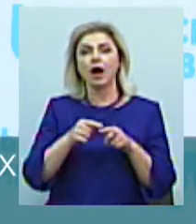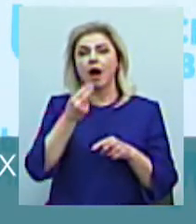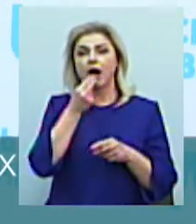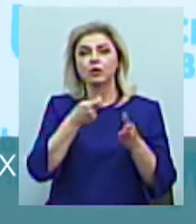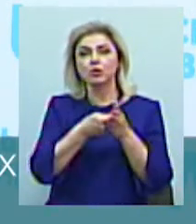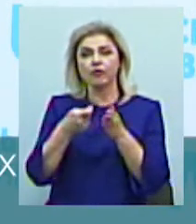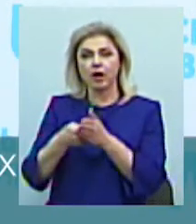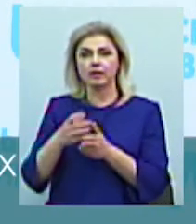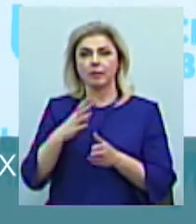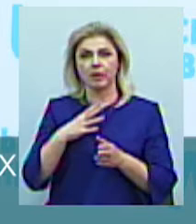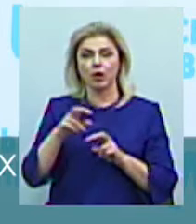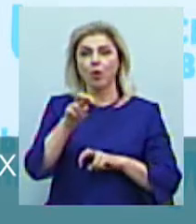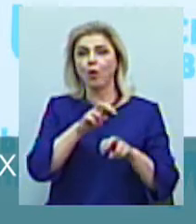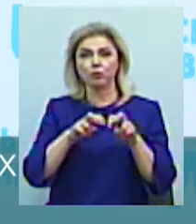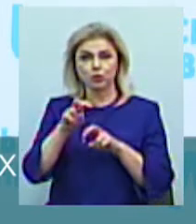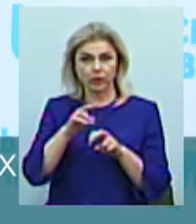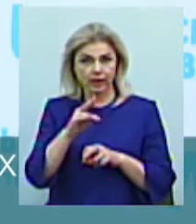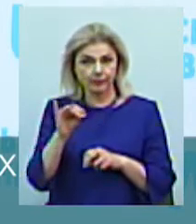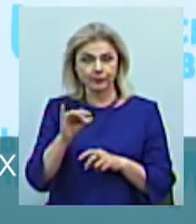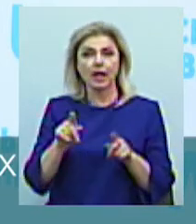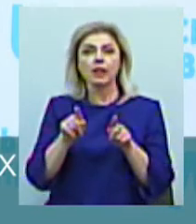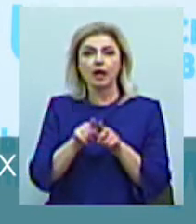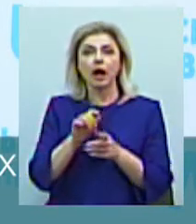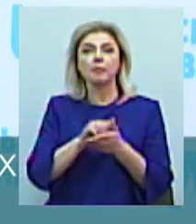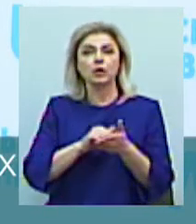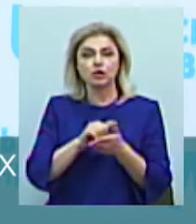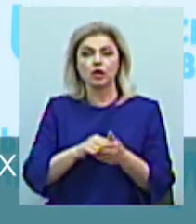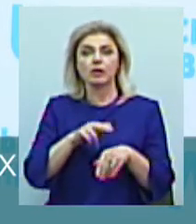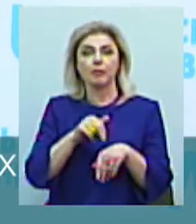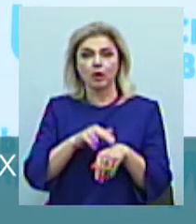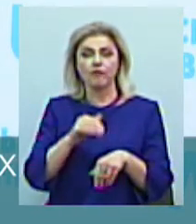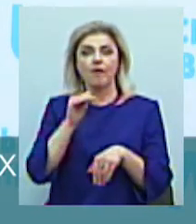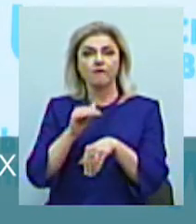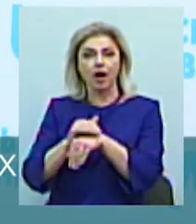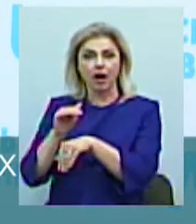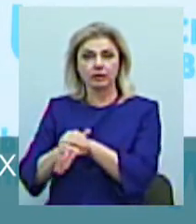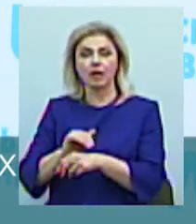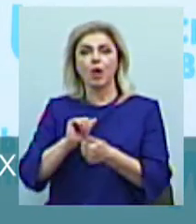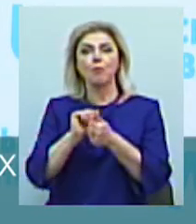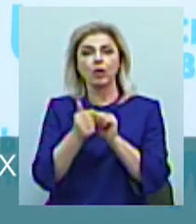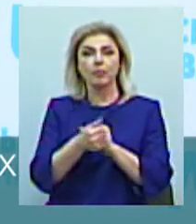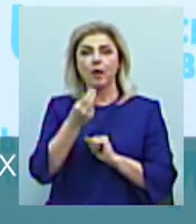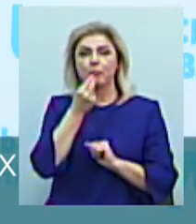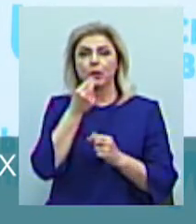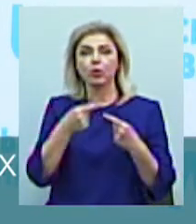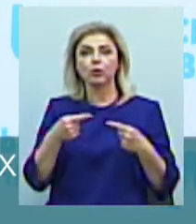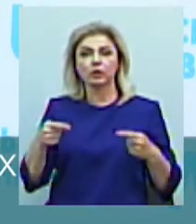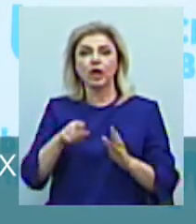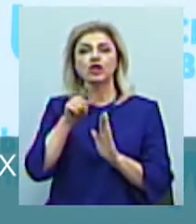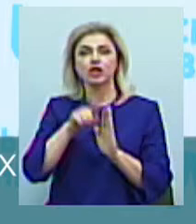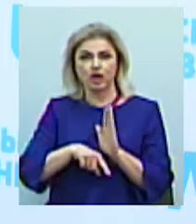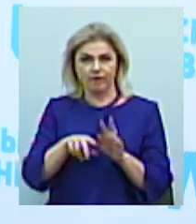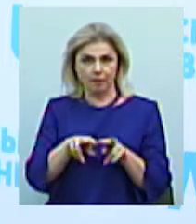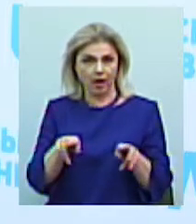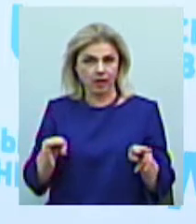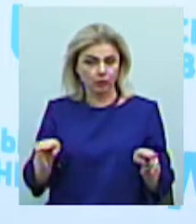харчування відбулись обшуки. Причина подібних дій правоохоронців – факти підміни продуктів дешевими